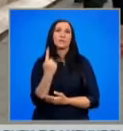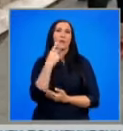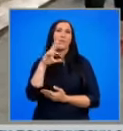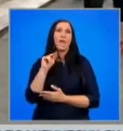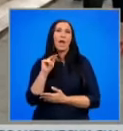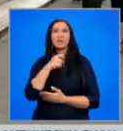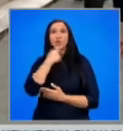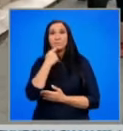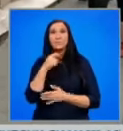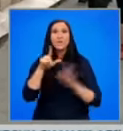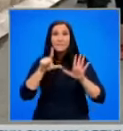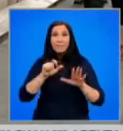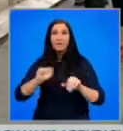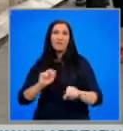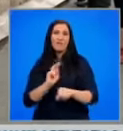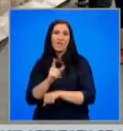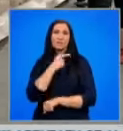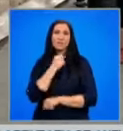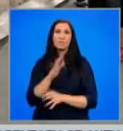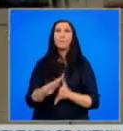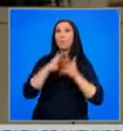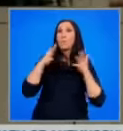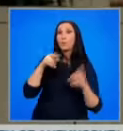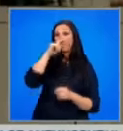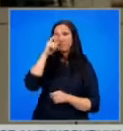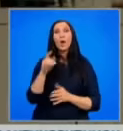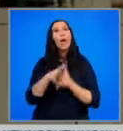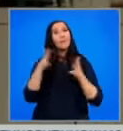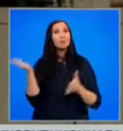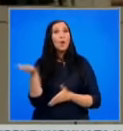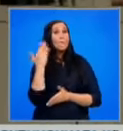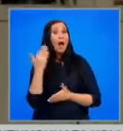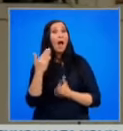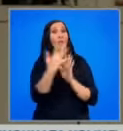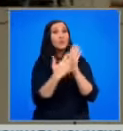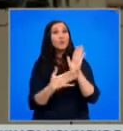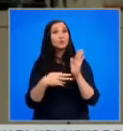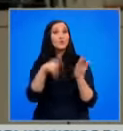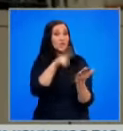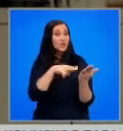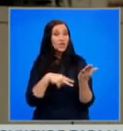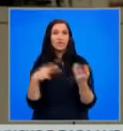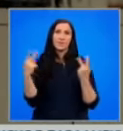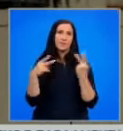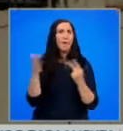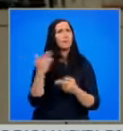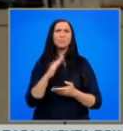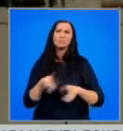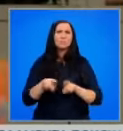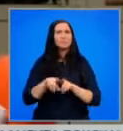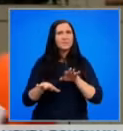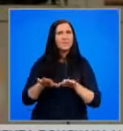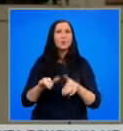че изпитите 7 и 12 клас имат много по-голяма важност. Повече бяха текстове за четене, текстове с разбиране, но беше лесно сравнително,